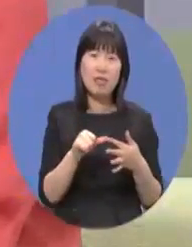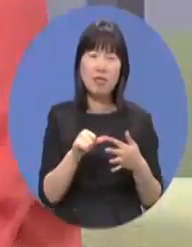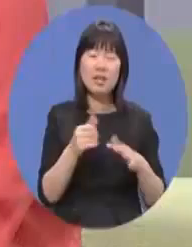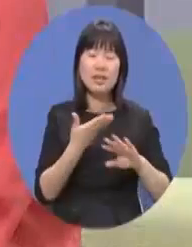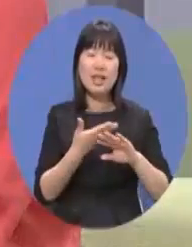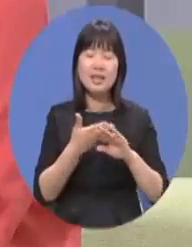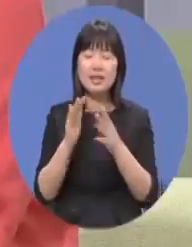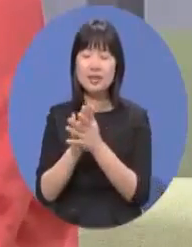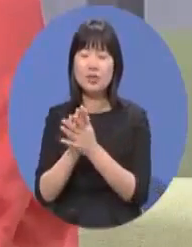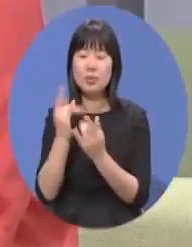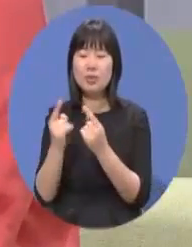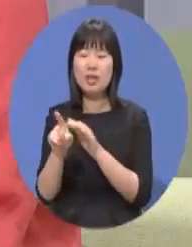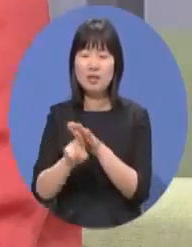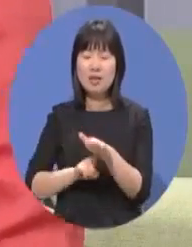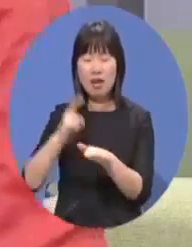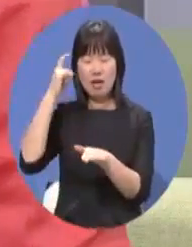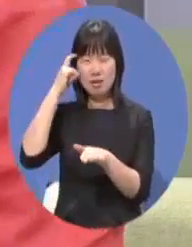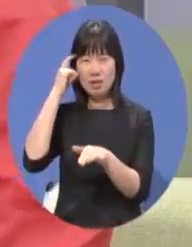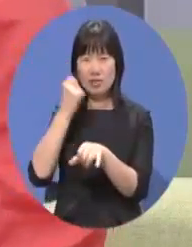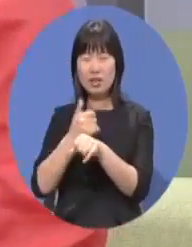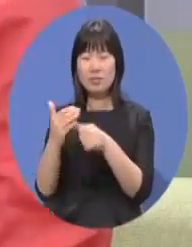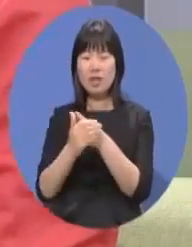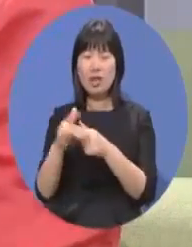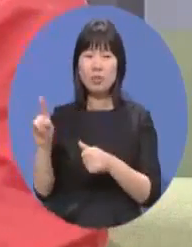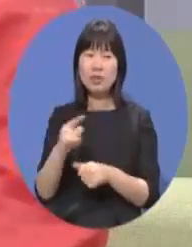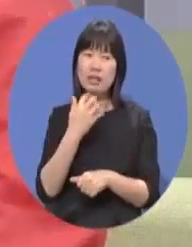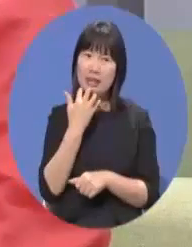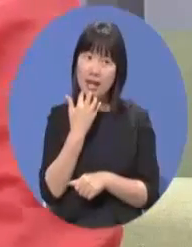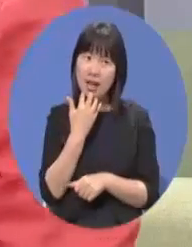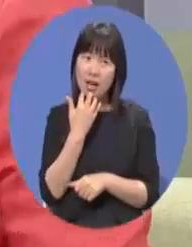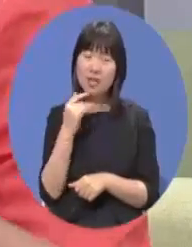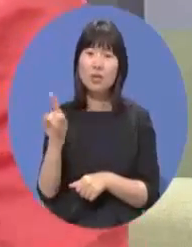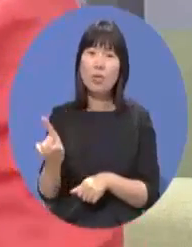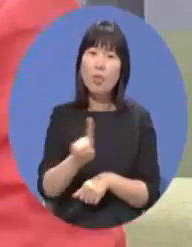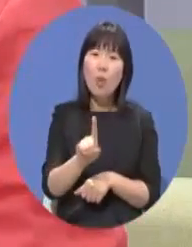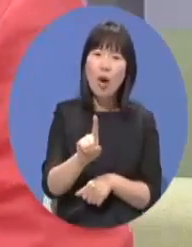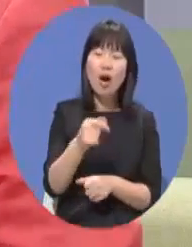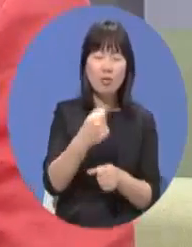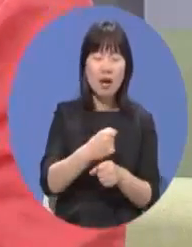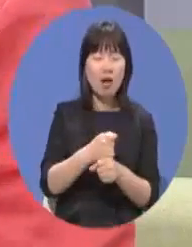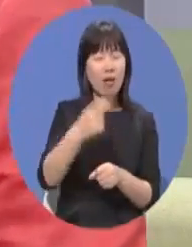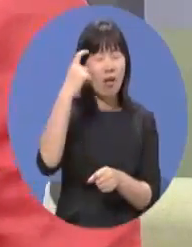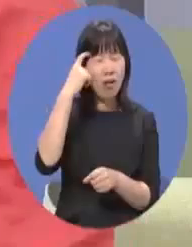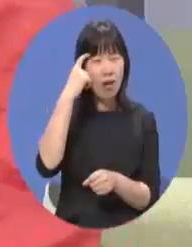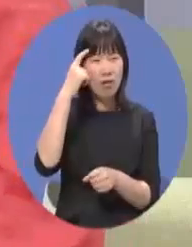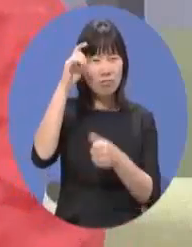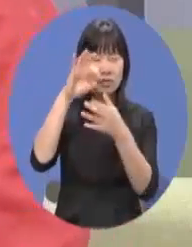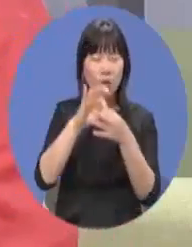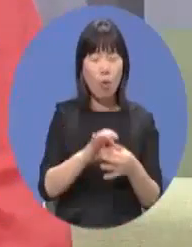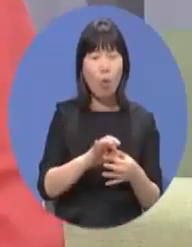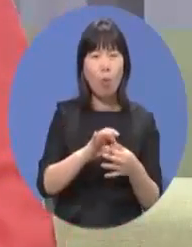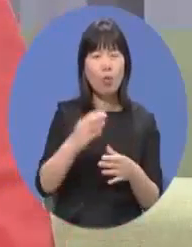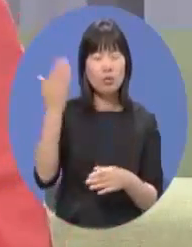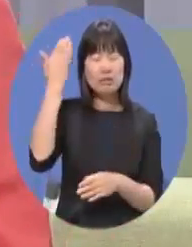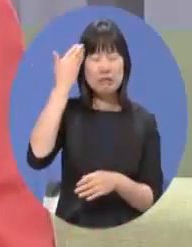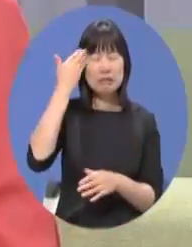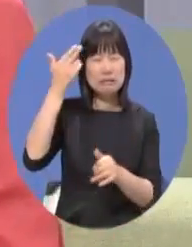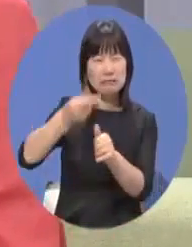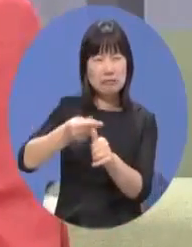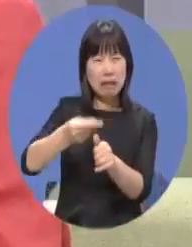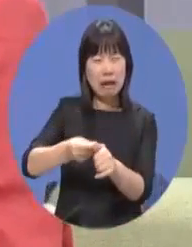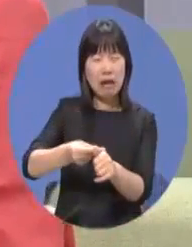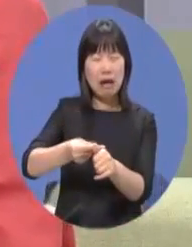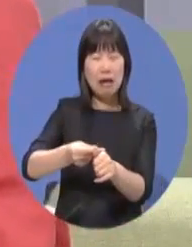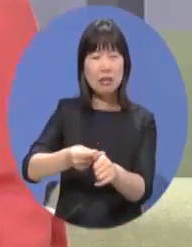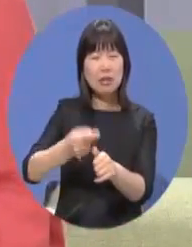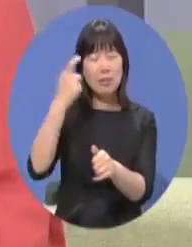아이들이 다른 아이들보다 뒤처질까 봐 항상 무슨 색깔이니 이거 뭐야 이걸 뭘 만들까 계속 너무 또 지적으로